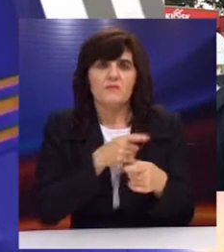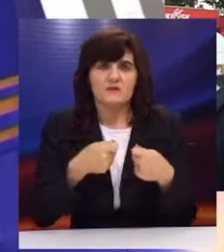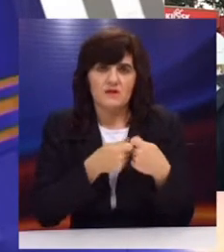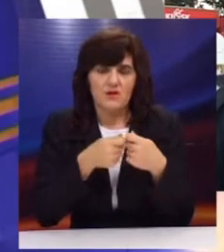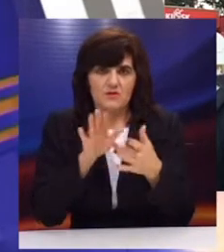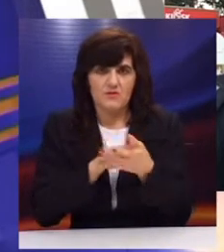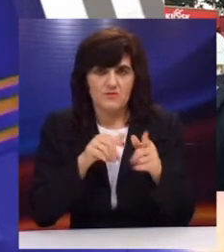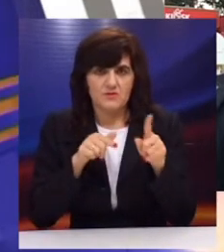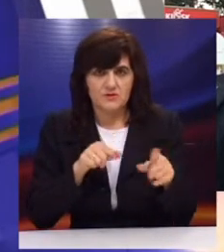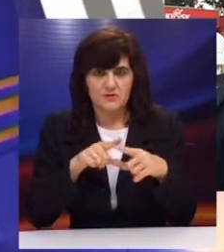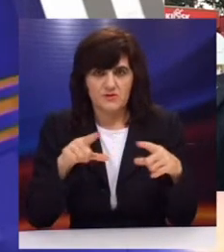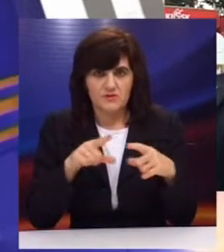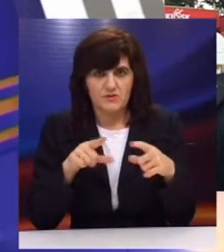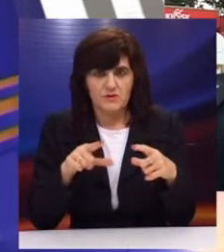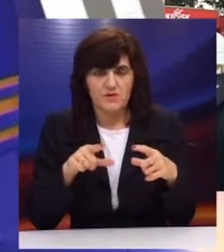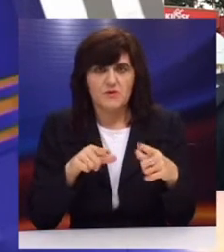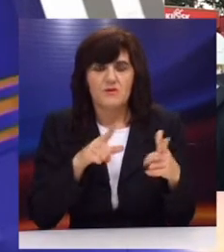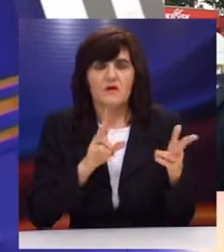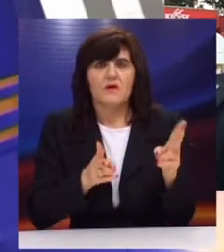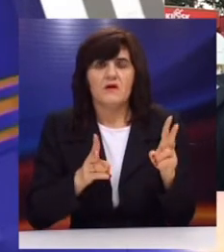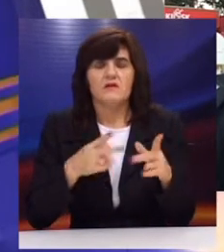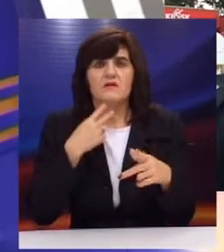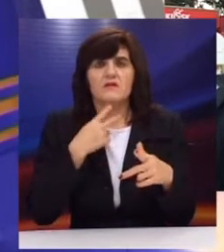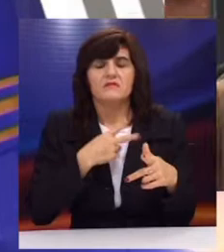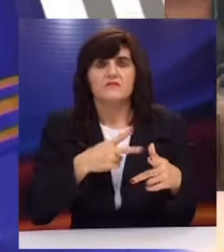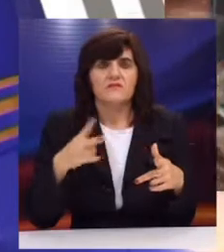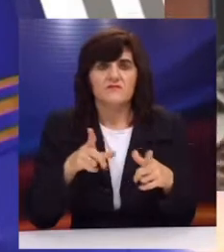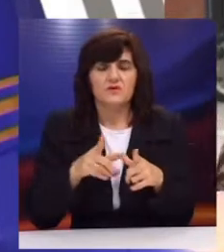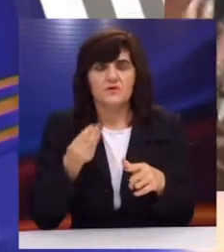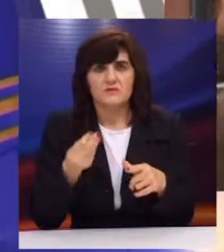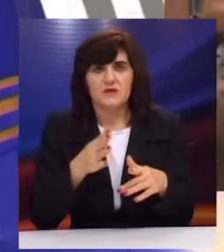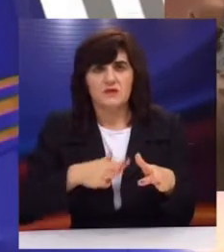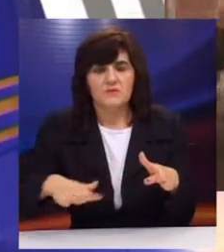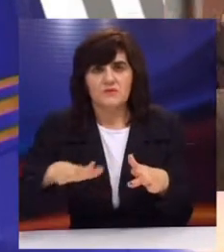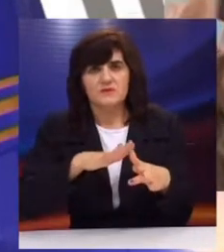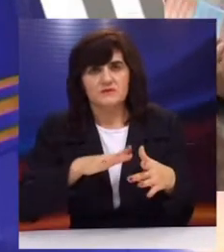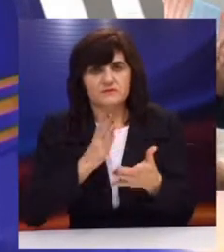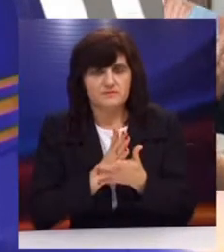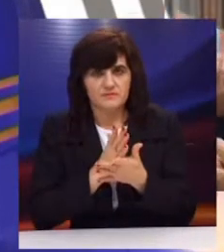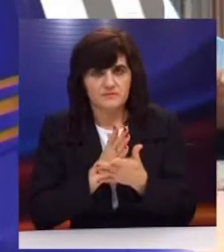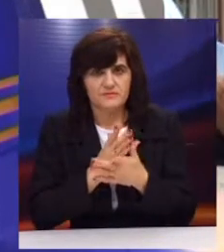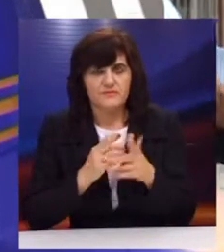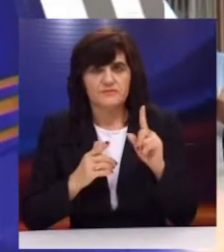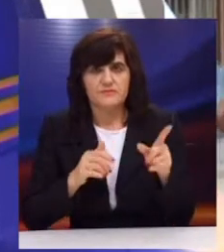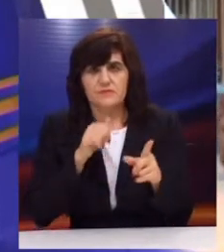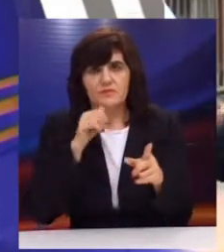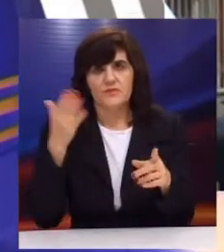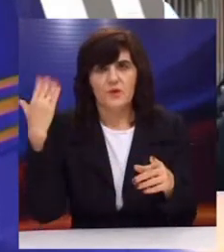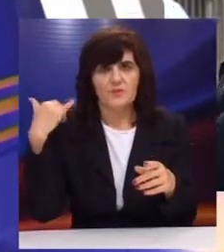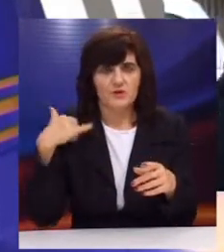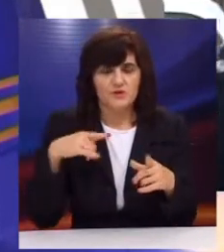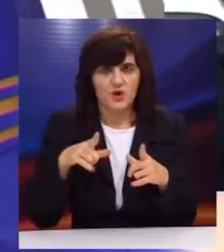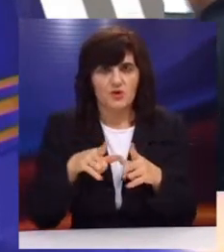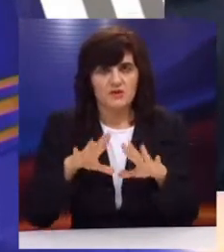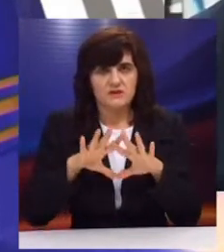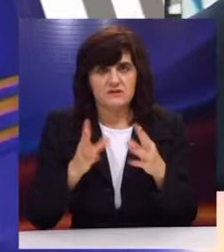mesnom zajednicom Mali Bajmok, a uz podršku misije OEPS-a u Republici Srbiji. Projekat je prvi put realizovan prošle godine u